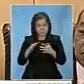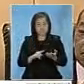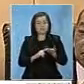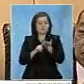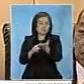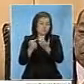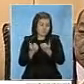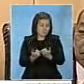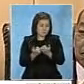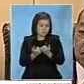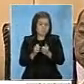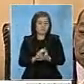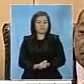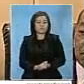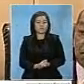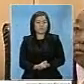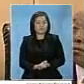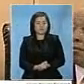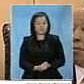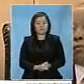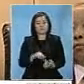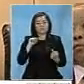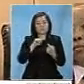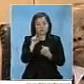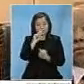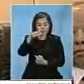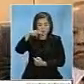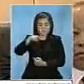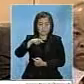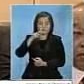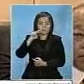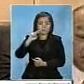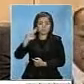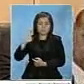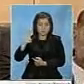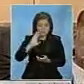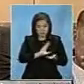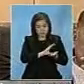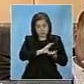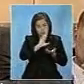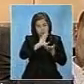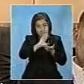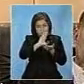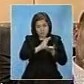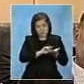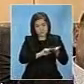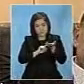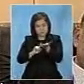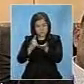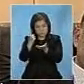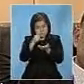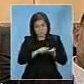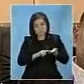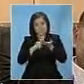จริงต้องเรียนว่าแม้ว่าพระราชบัญญัติงบประมาณประจำปี2ฉบับที่ผ่านมานั้นมีการดำเนินงานในช่วง